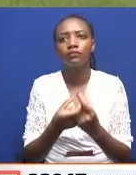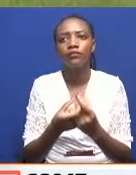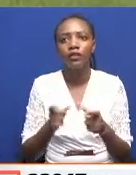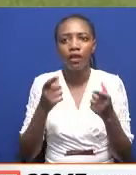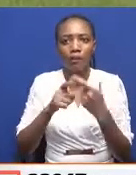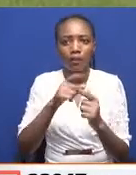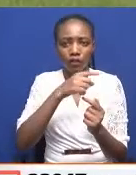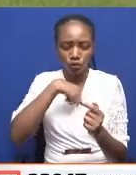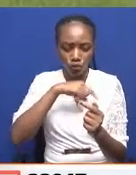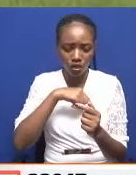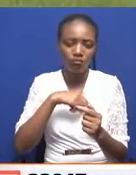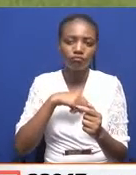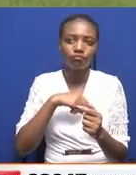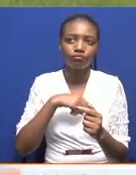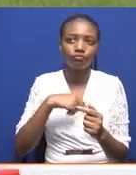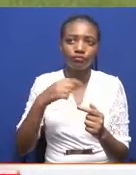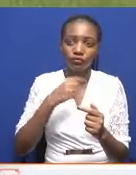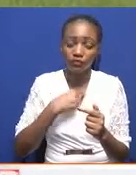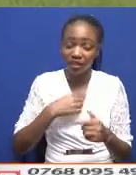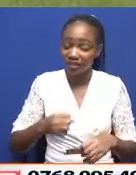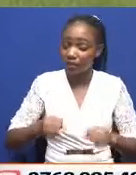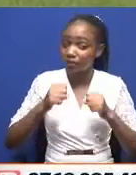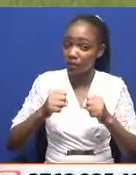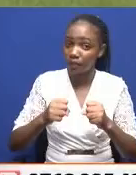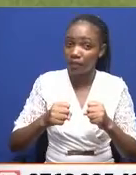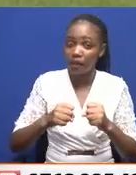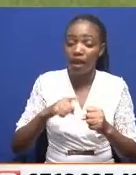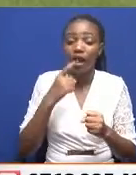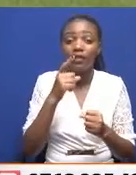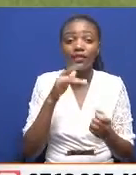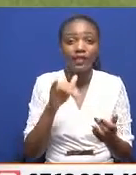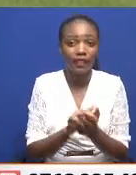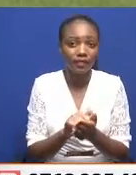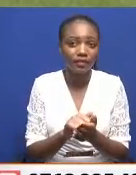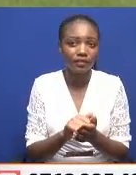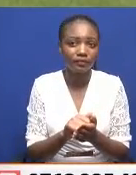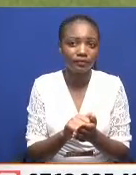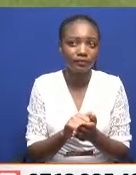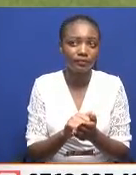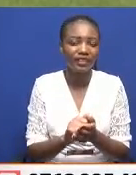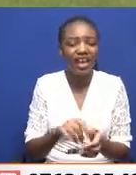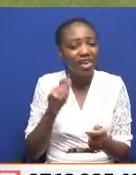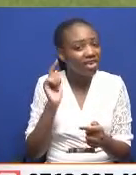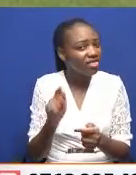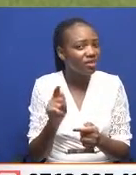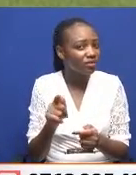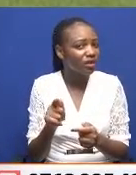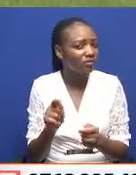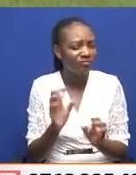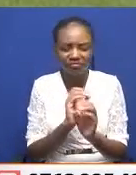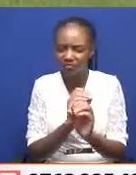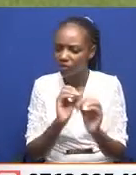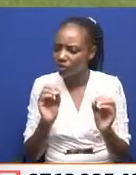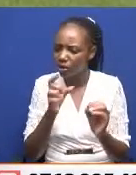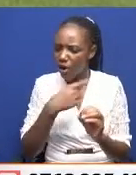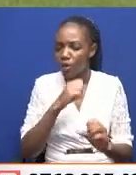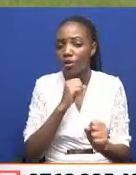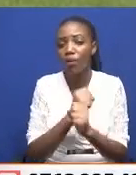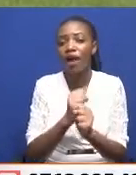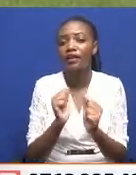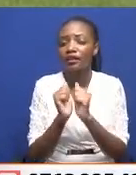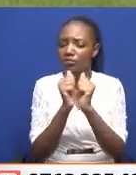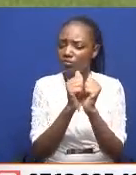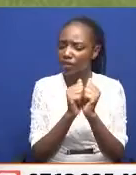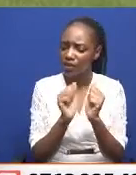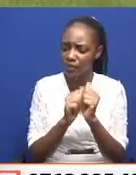sisi kama chairman wa Umoja Kilash Victims, nasema kitu kama hiyo kwetu hakuna. Sisi tunafanya pamoja kazi na